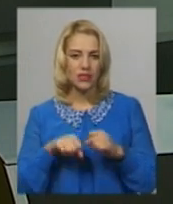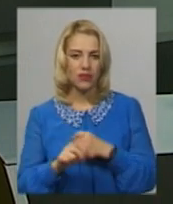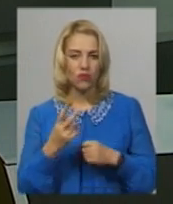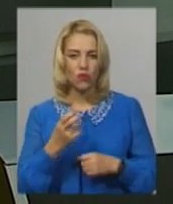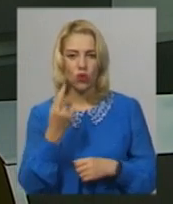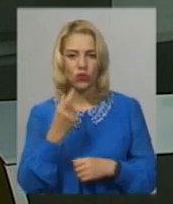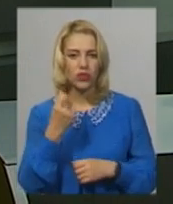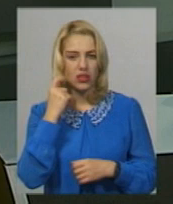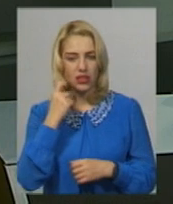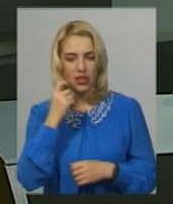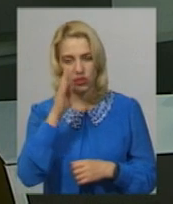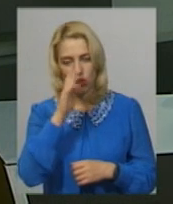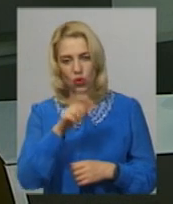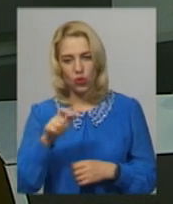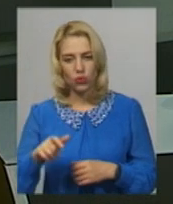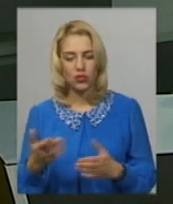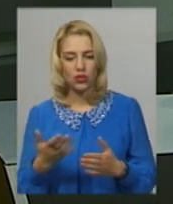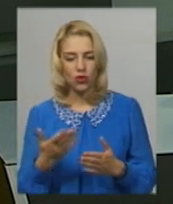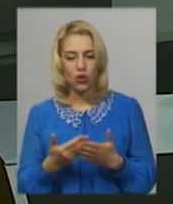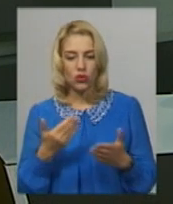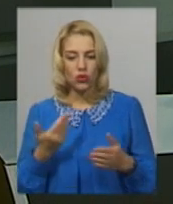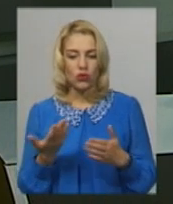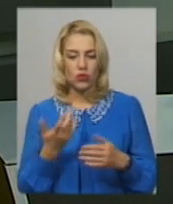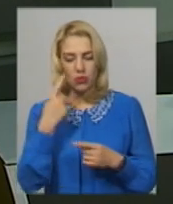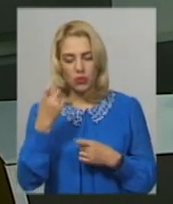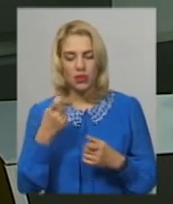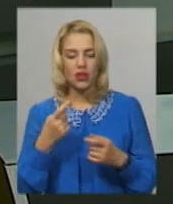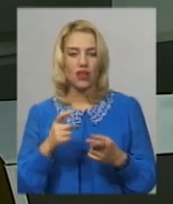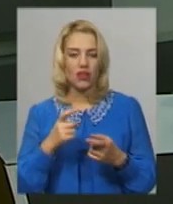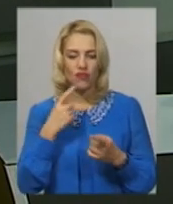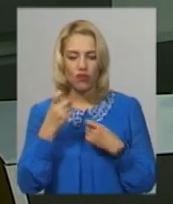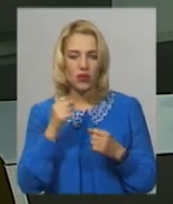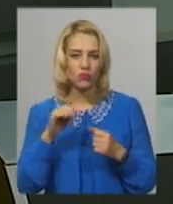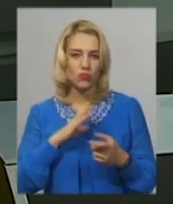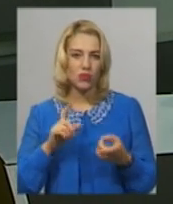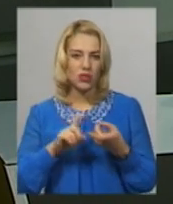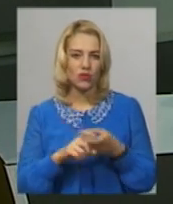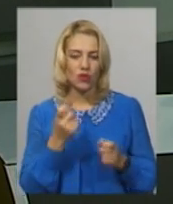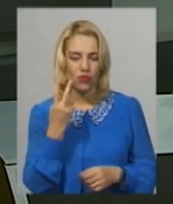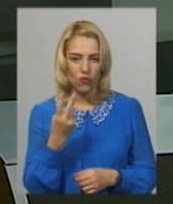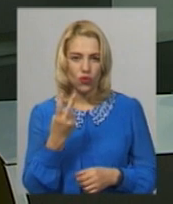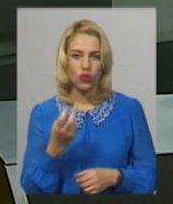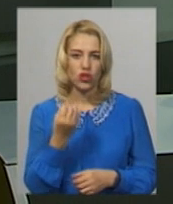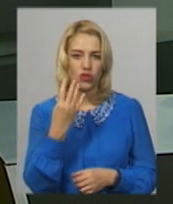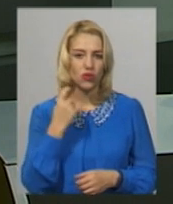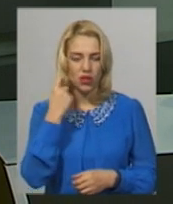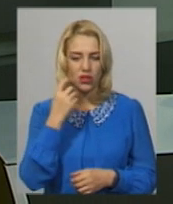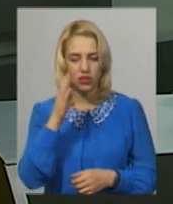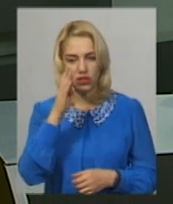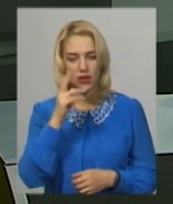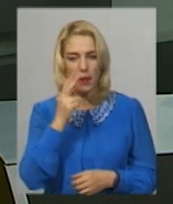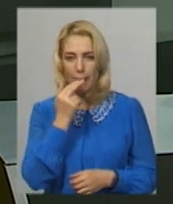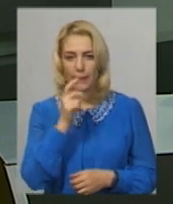двох 11-річних хлопців, до якого, за попередньою інформацією, можуть бути причетні двоє 14-річних підлітків, з'ясовують